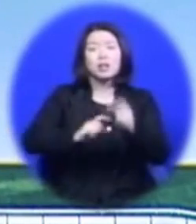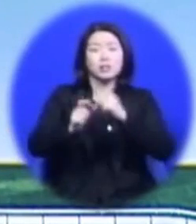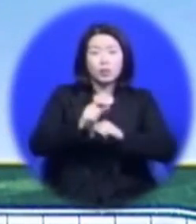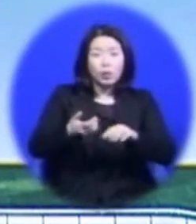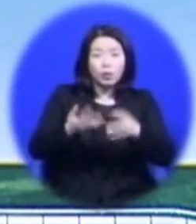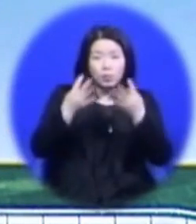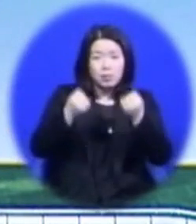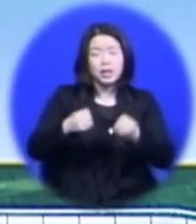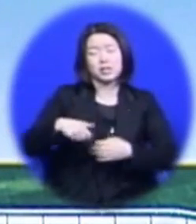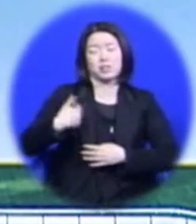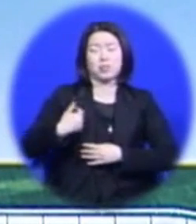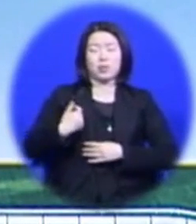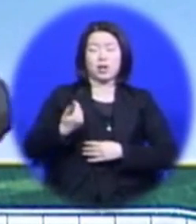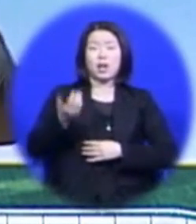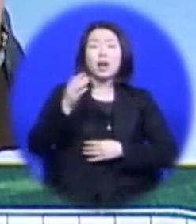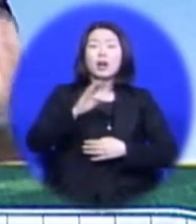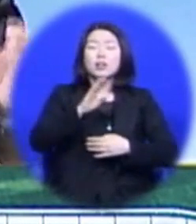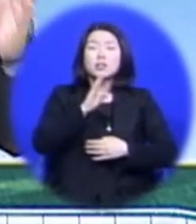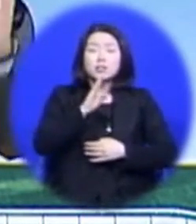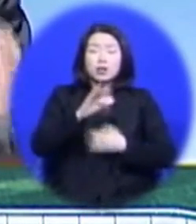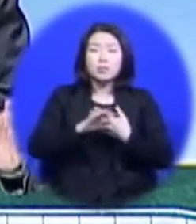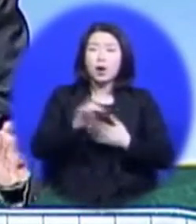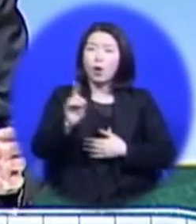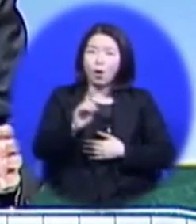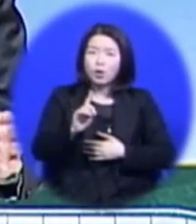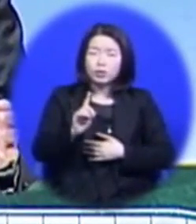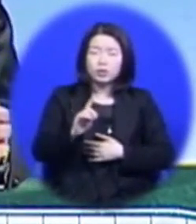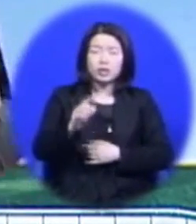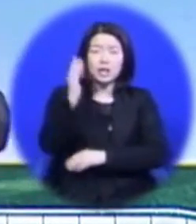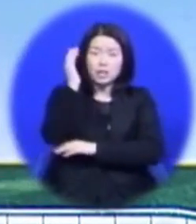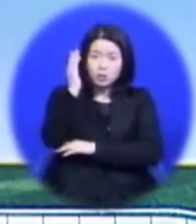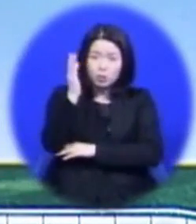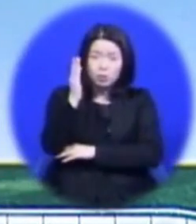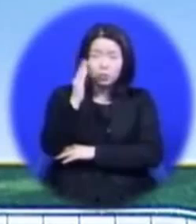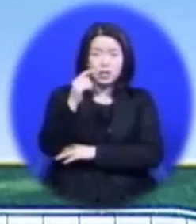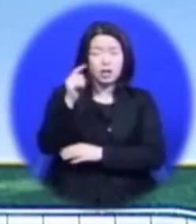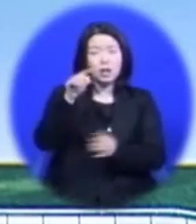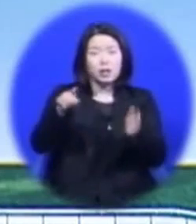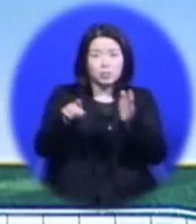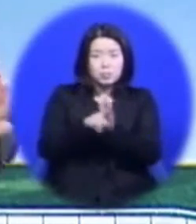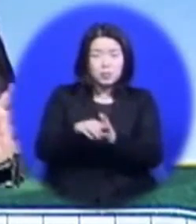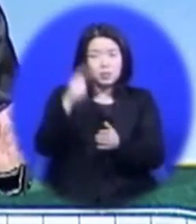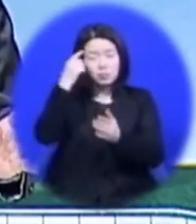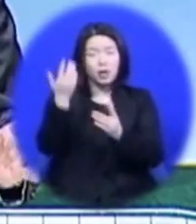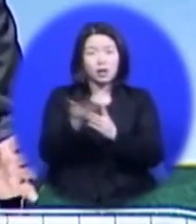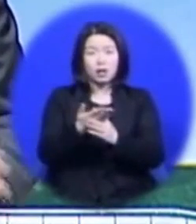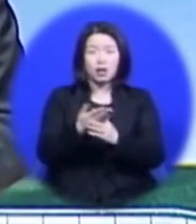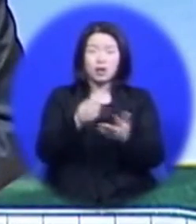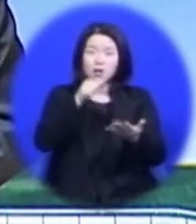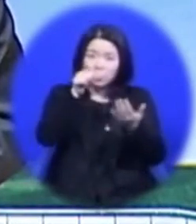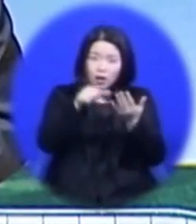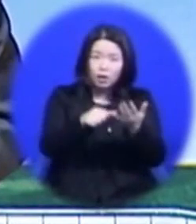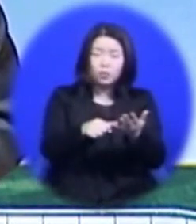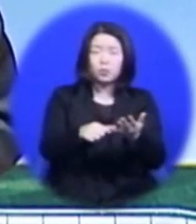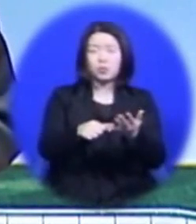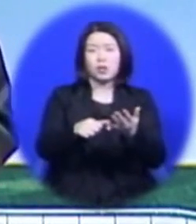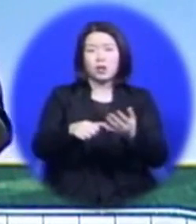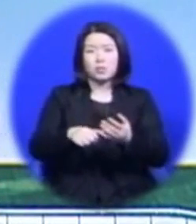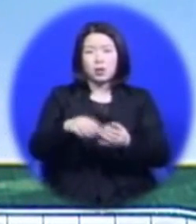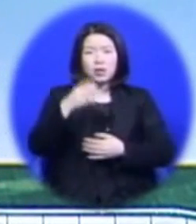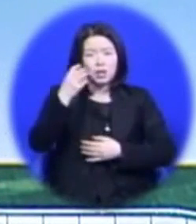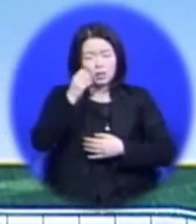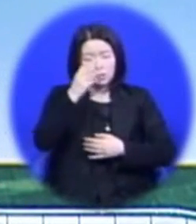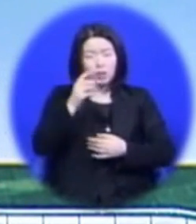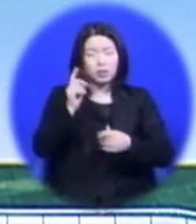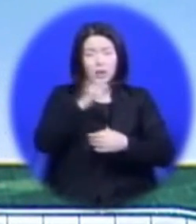모릅니다. 그러면 어째서 설교자나 신학 박사들이 간음죄도 짓고 파렴치한 일도 하는 것일까요?